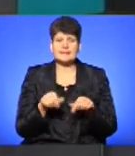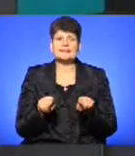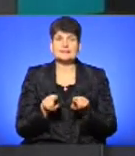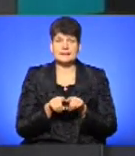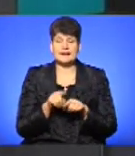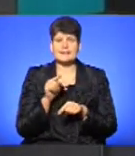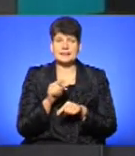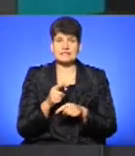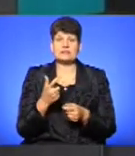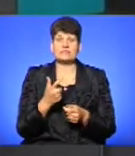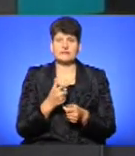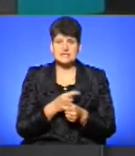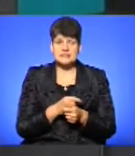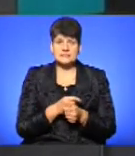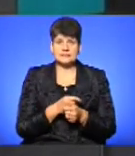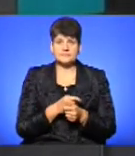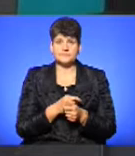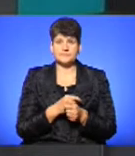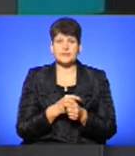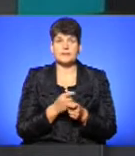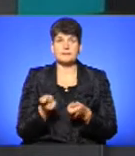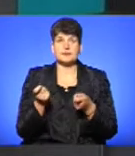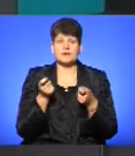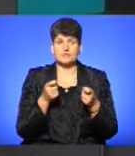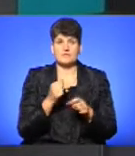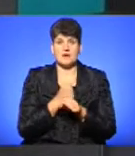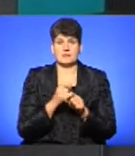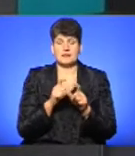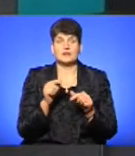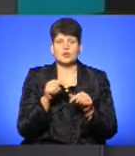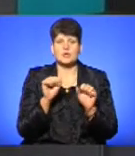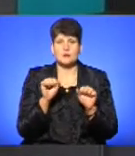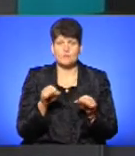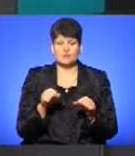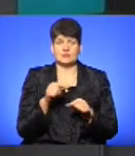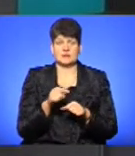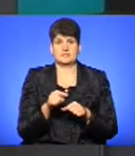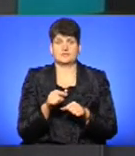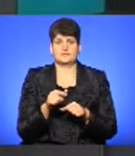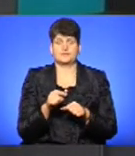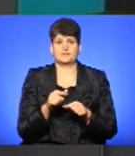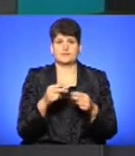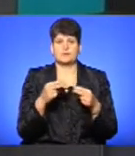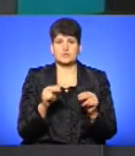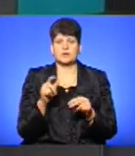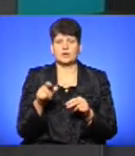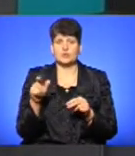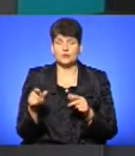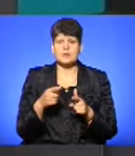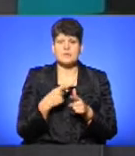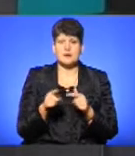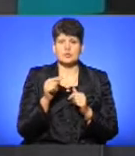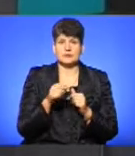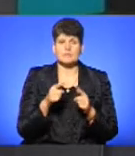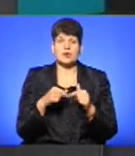ті вакцини, скажуть, поступають в аптечну мережу, і тоді вони можуть її реалізувати людям або тим